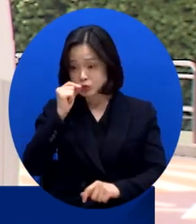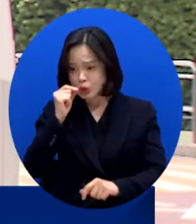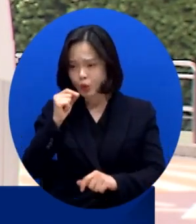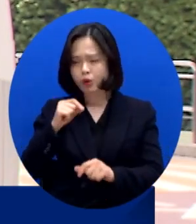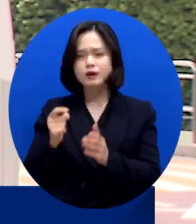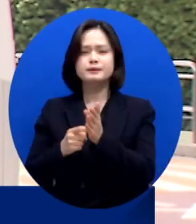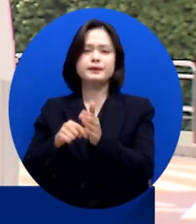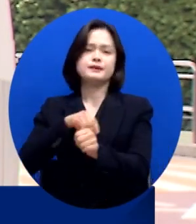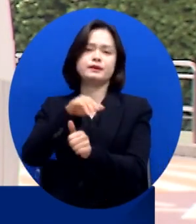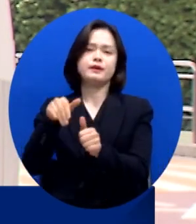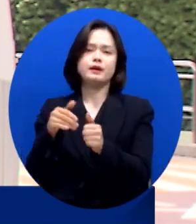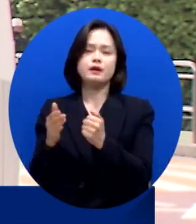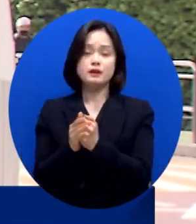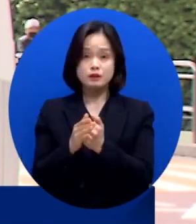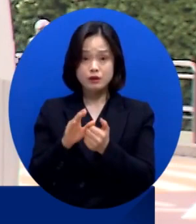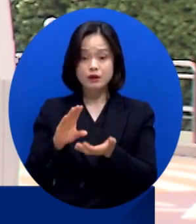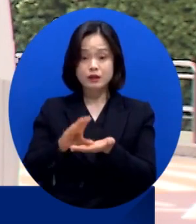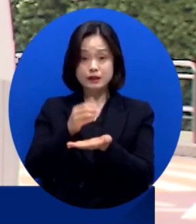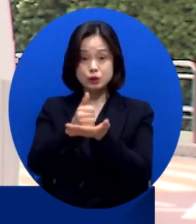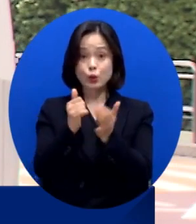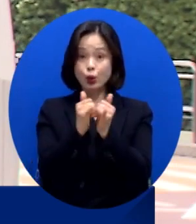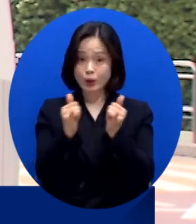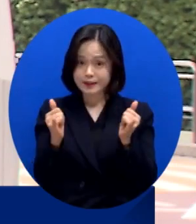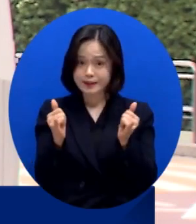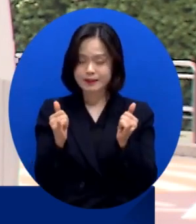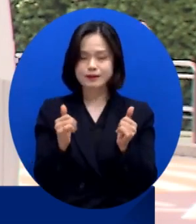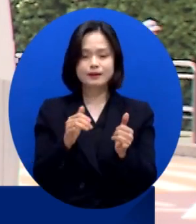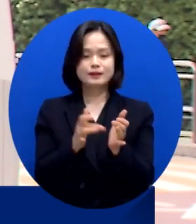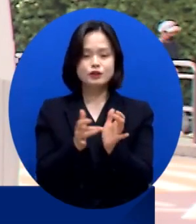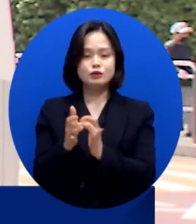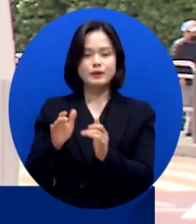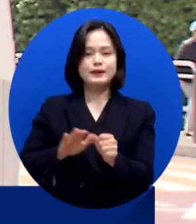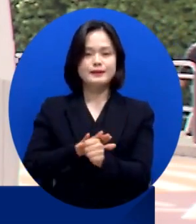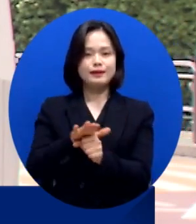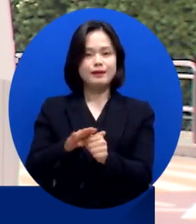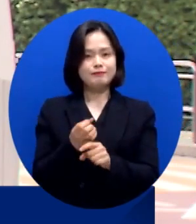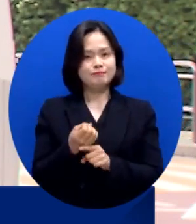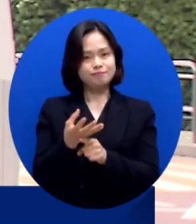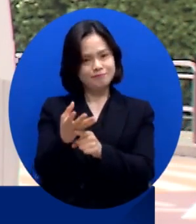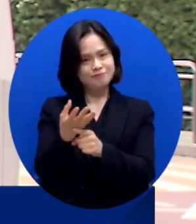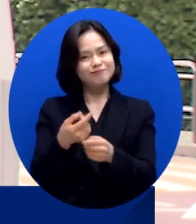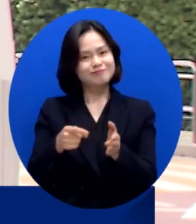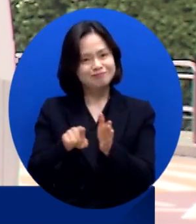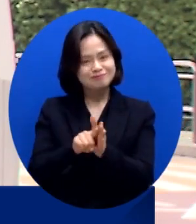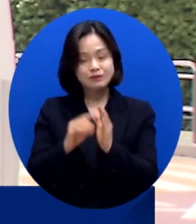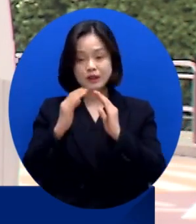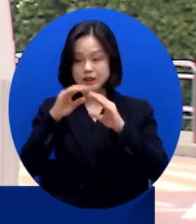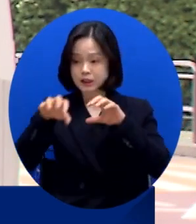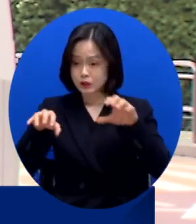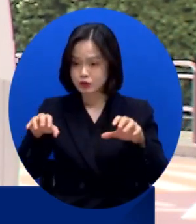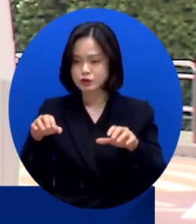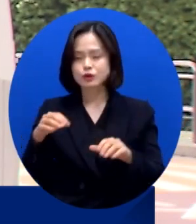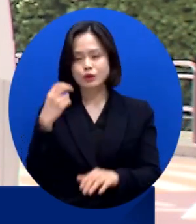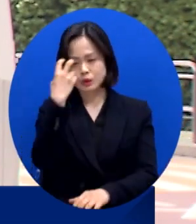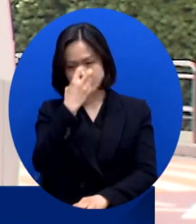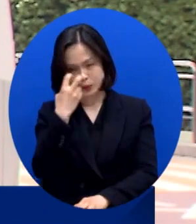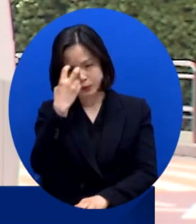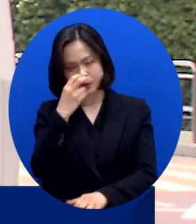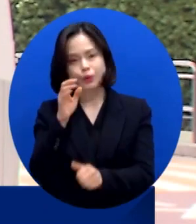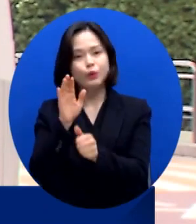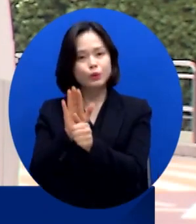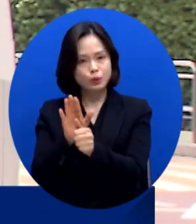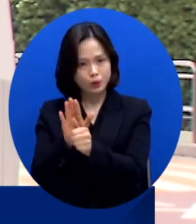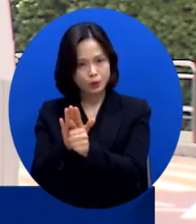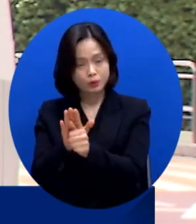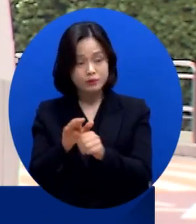하나님의 사람들이 저들을 위해서 그리스도의 사랑을 전하며 또 돌보며 또 대립과